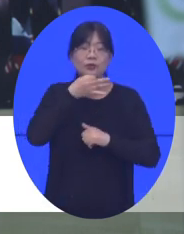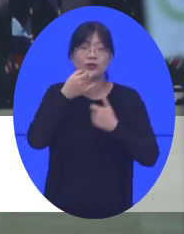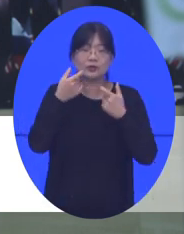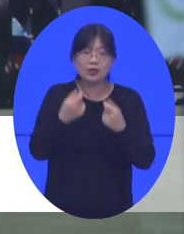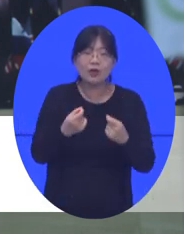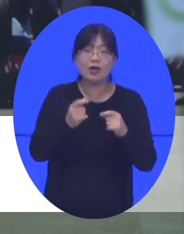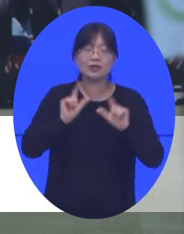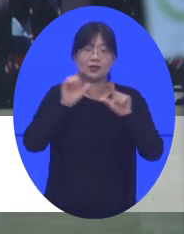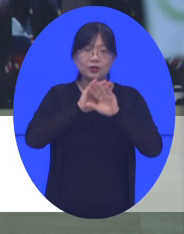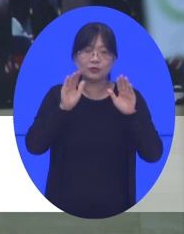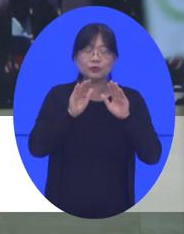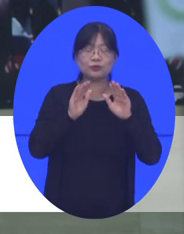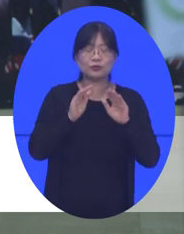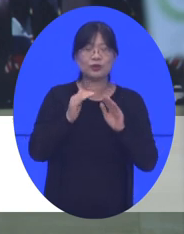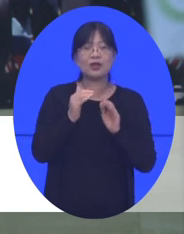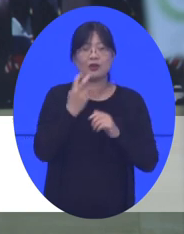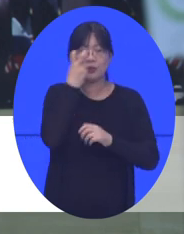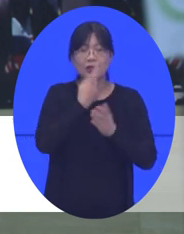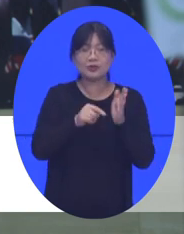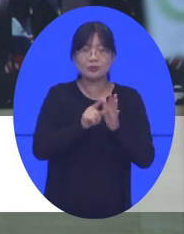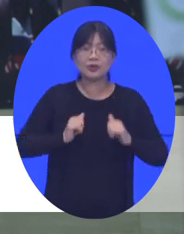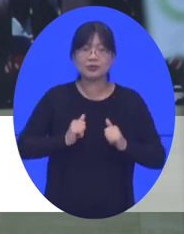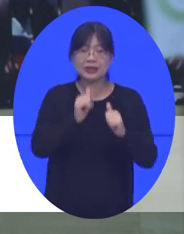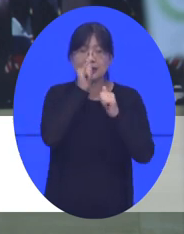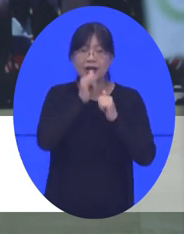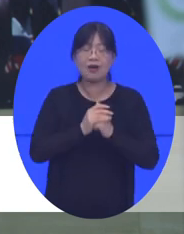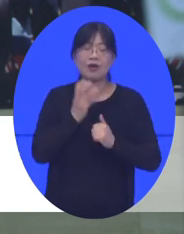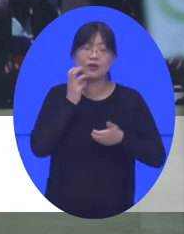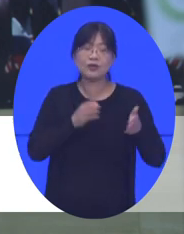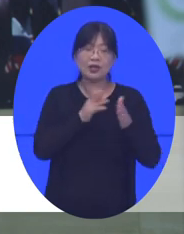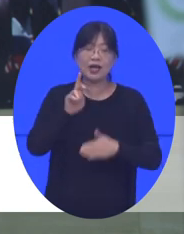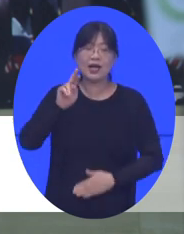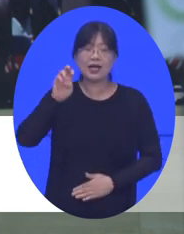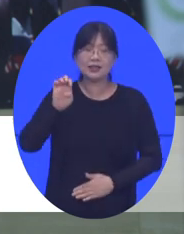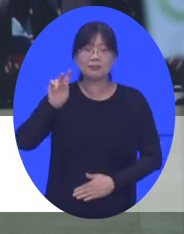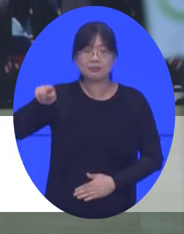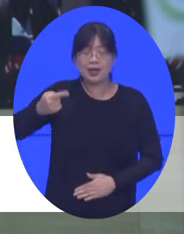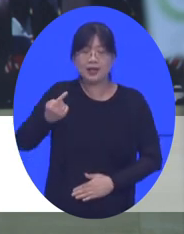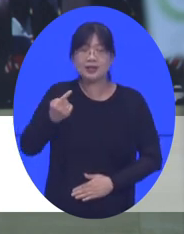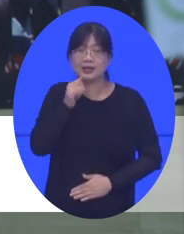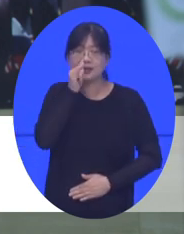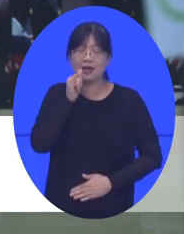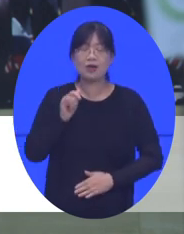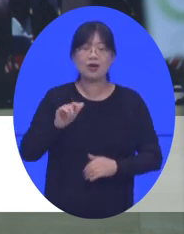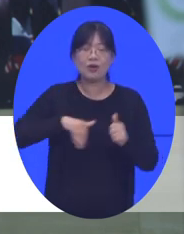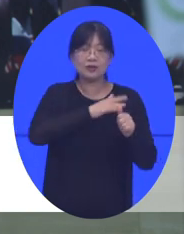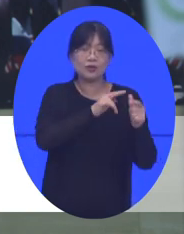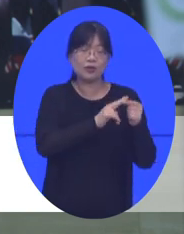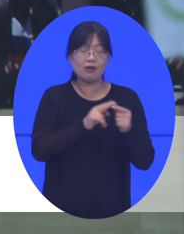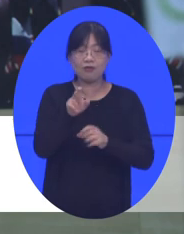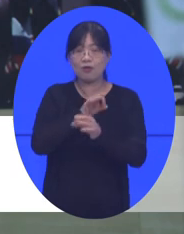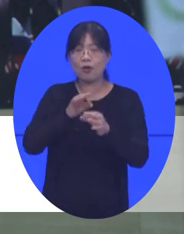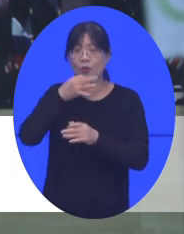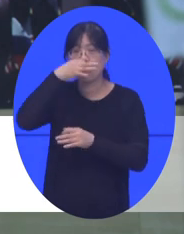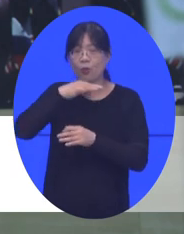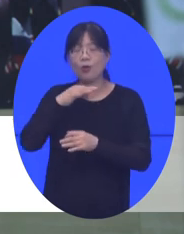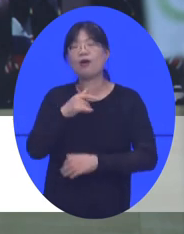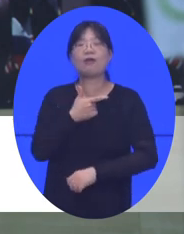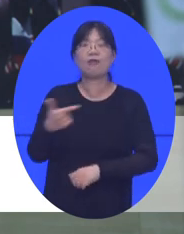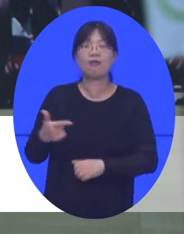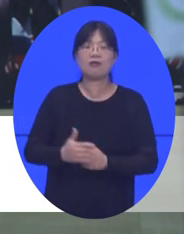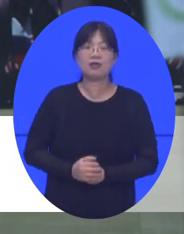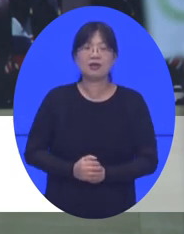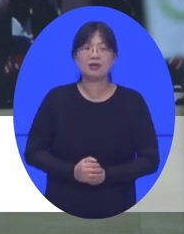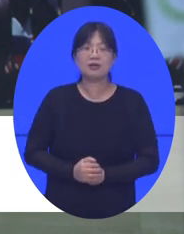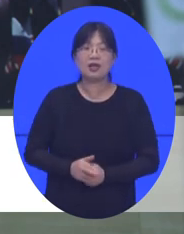경기도 대표 환경정책이라고 하면 경기 아리백을 꼽을 수 있는데요. 환경은 물론 경제적 효과까지 상당하다고 합니다.